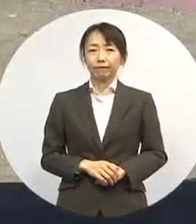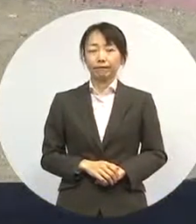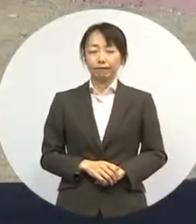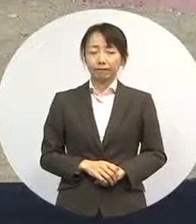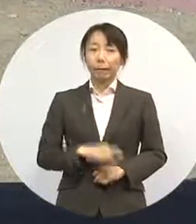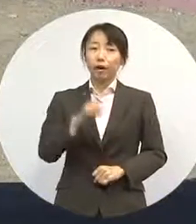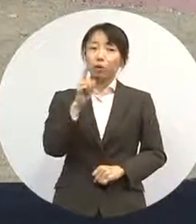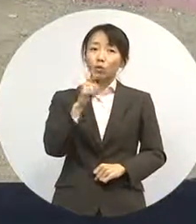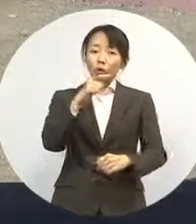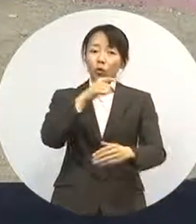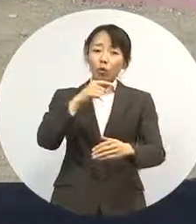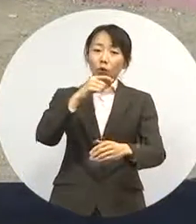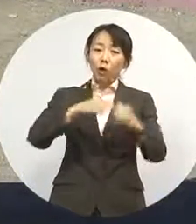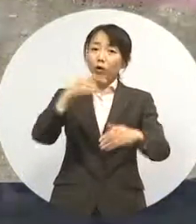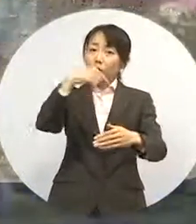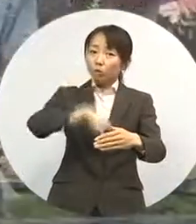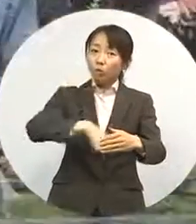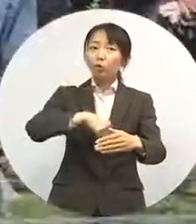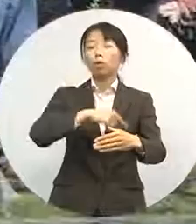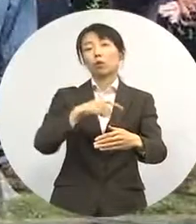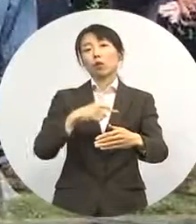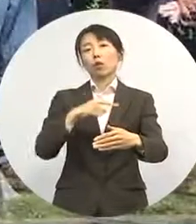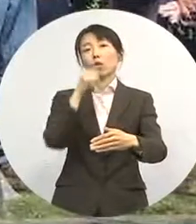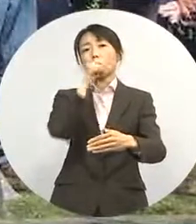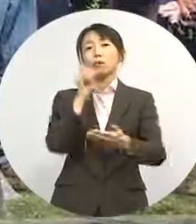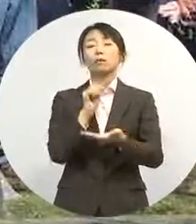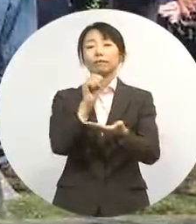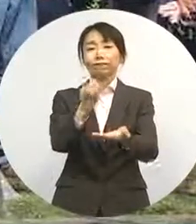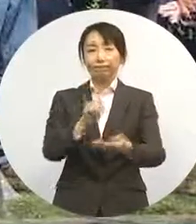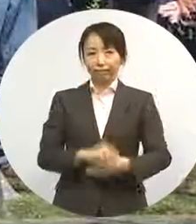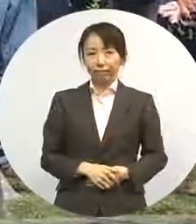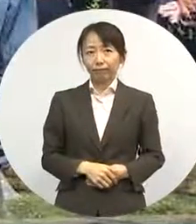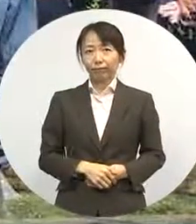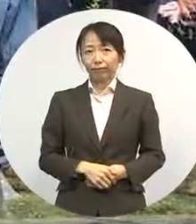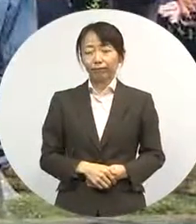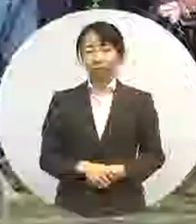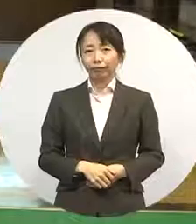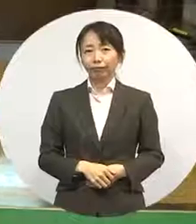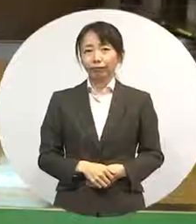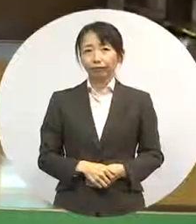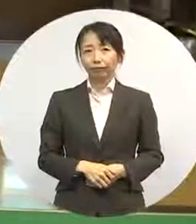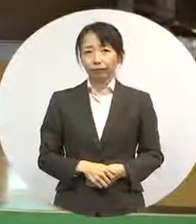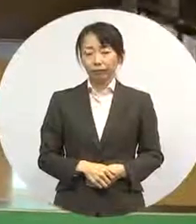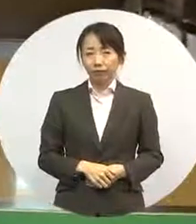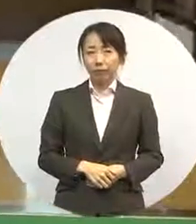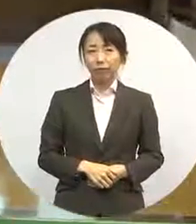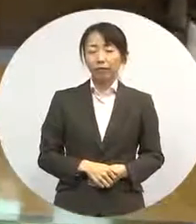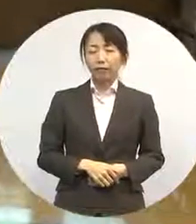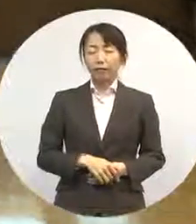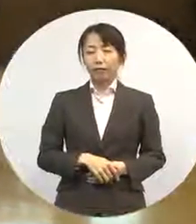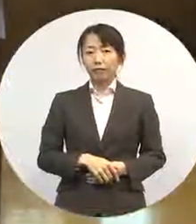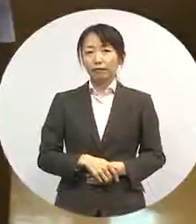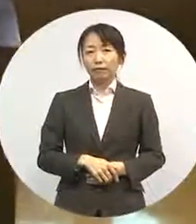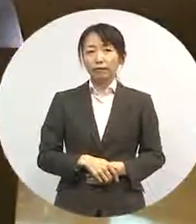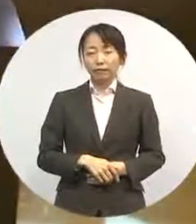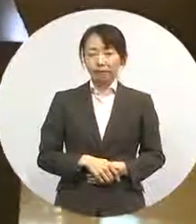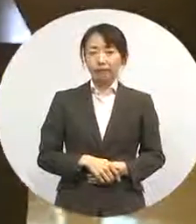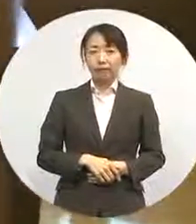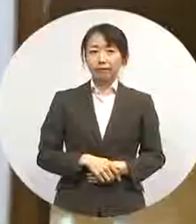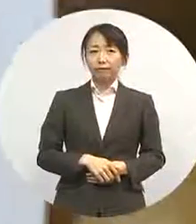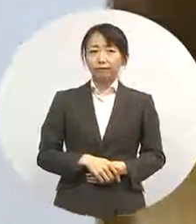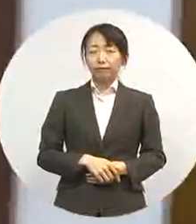まずはその老人クラブの活動の一部をご紹介していきましょう。 早速お邪魔してみます